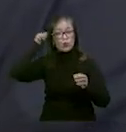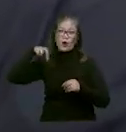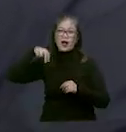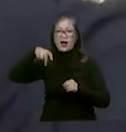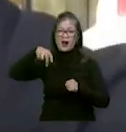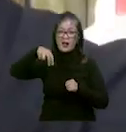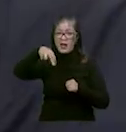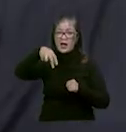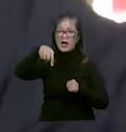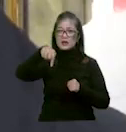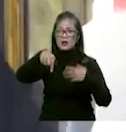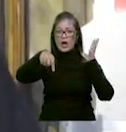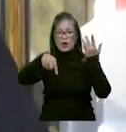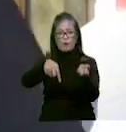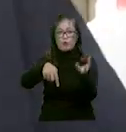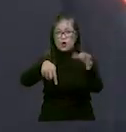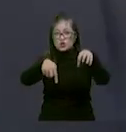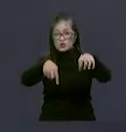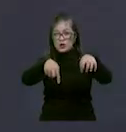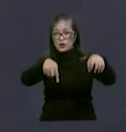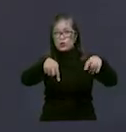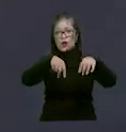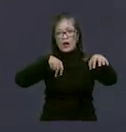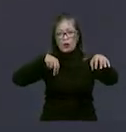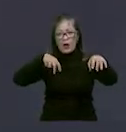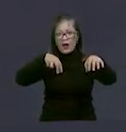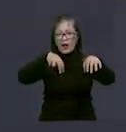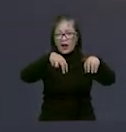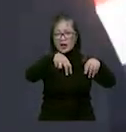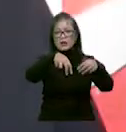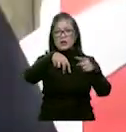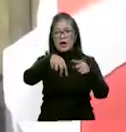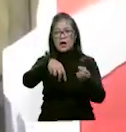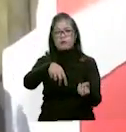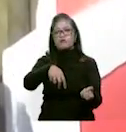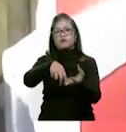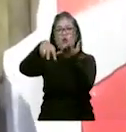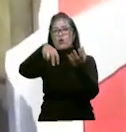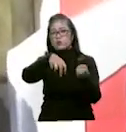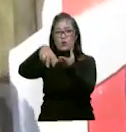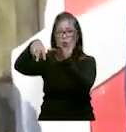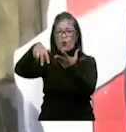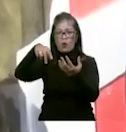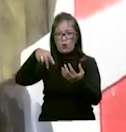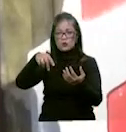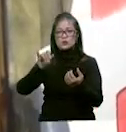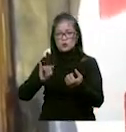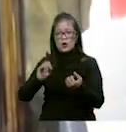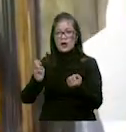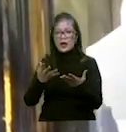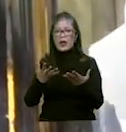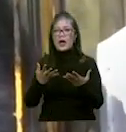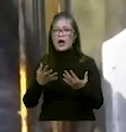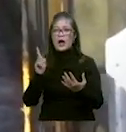dari sana. Jalan jalan aja kemarin. Lewat, melintas. Oh, ya melintas. Mau pulang ke rumah. Berarti melintas kena